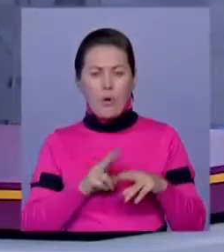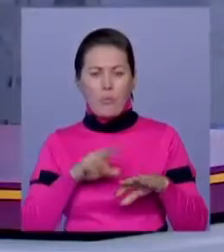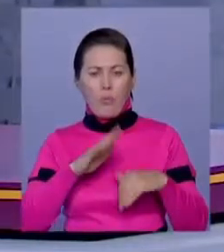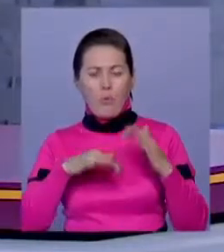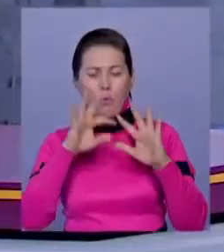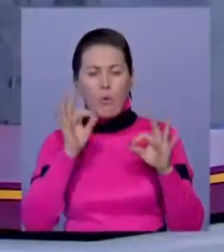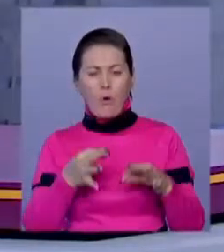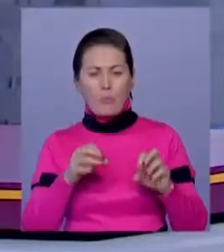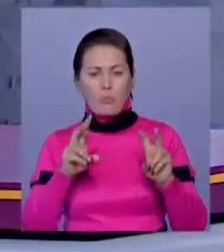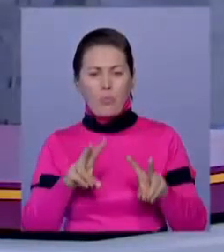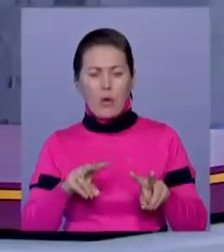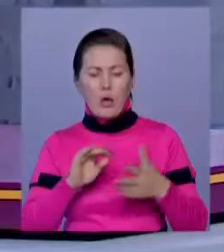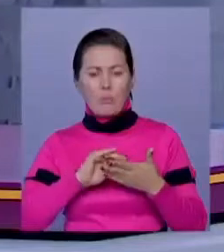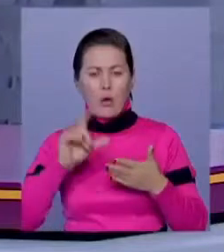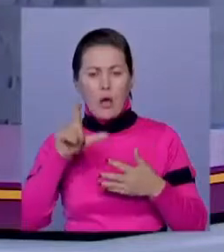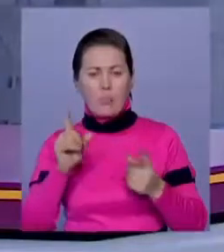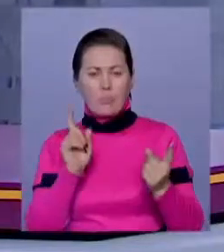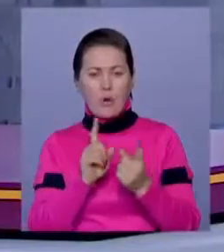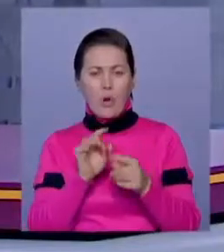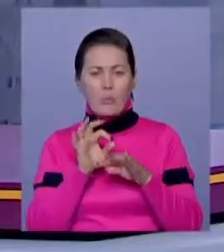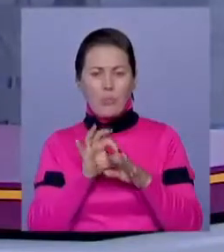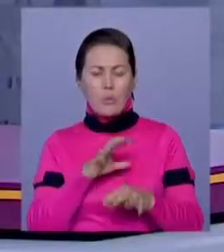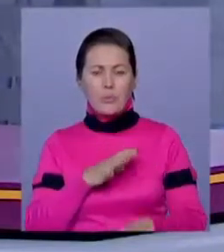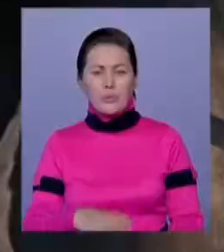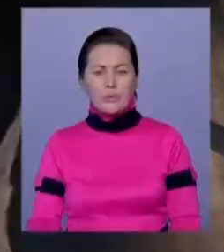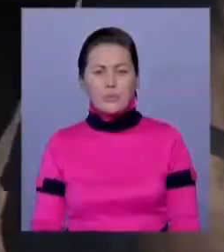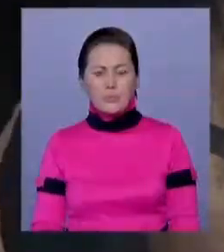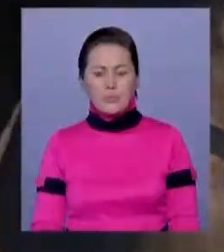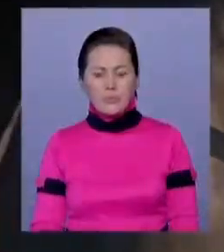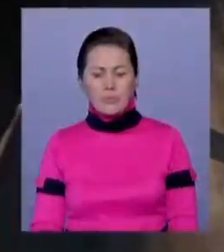қолөнершілермен тілшіміз Әмір Болат Құсайынұлы кездесіп келді.